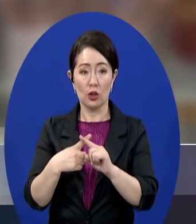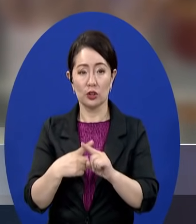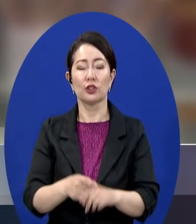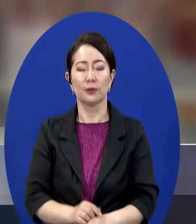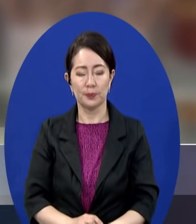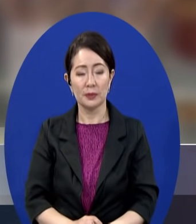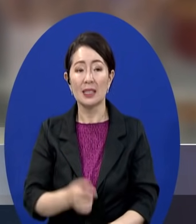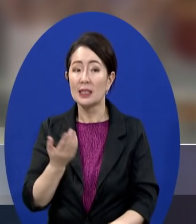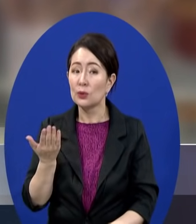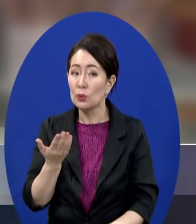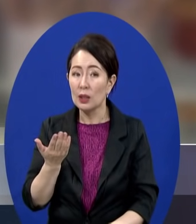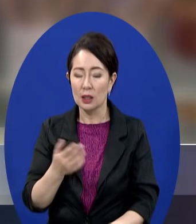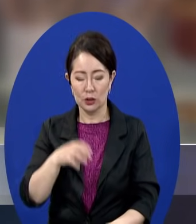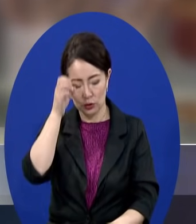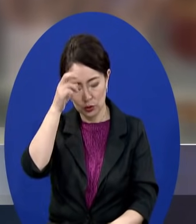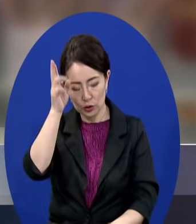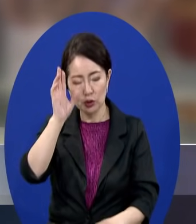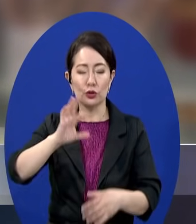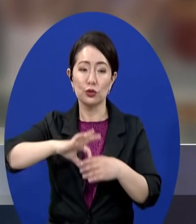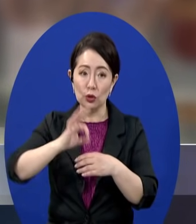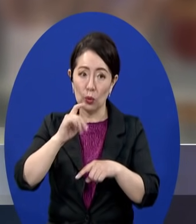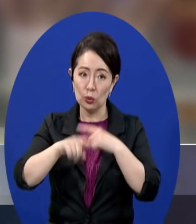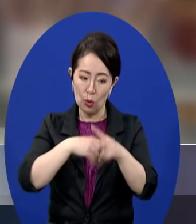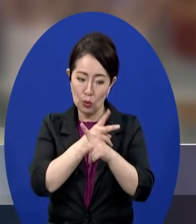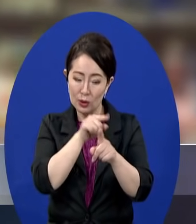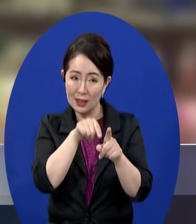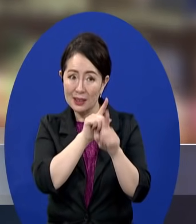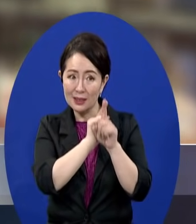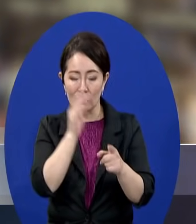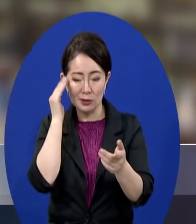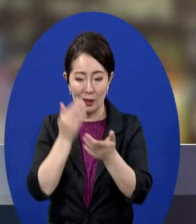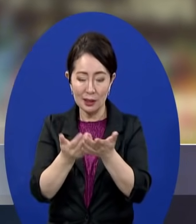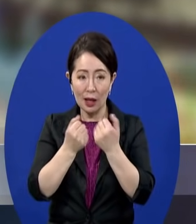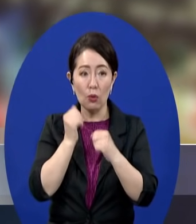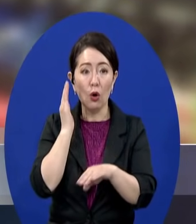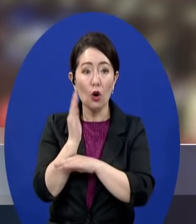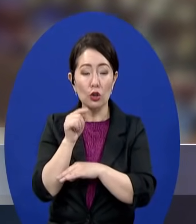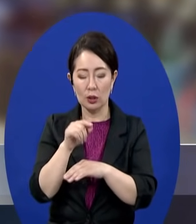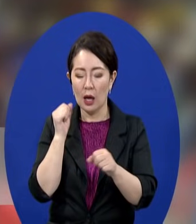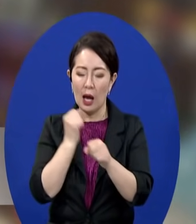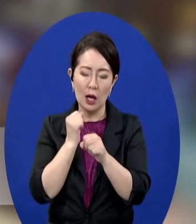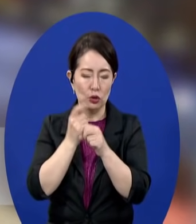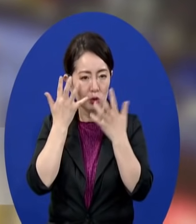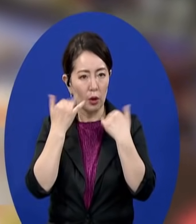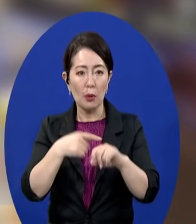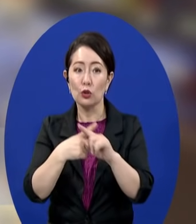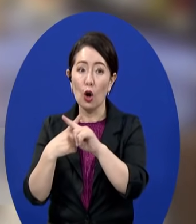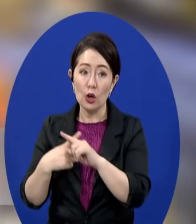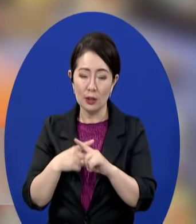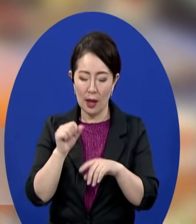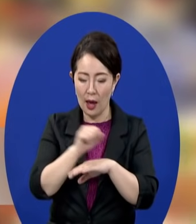зохицуулалттай. Тодорхойлбол ерөнхийлөгчийн сонгуулийн тухай хуулиар сонгуулийн санал авах өдөр дараах үйл ажиллагаа хориглож, аймаг нийслэлийн засаг